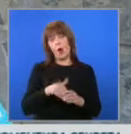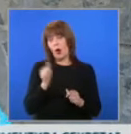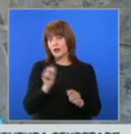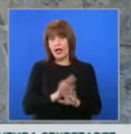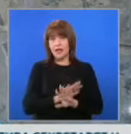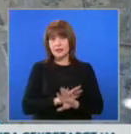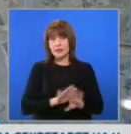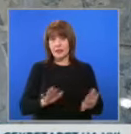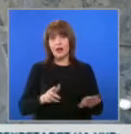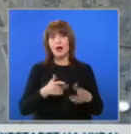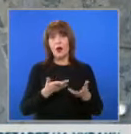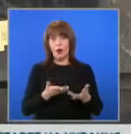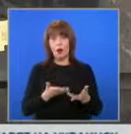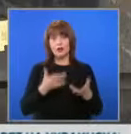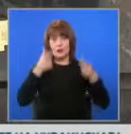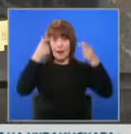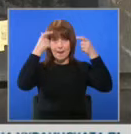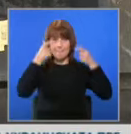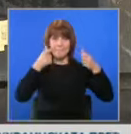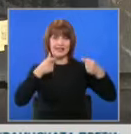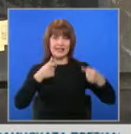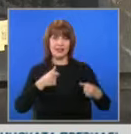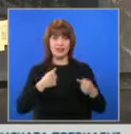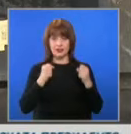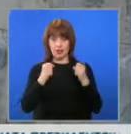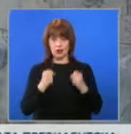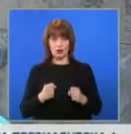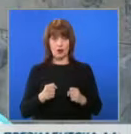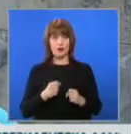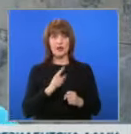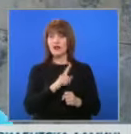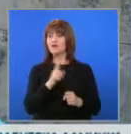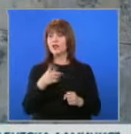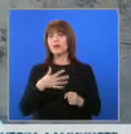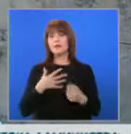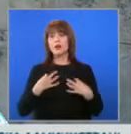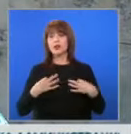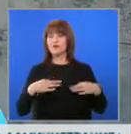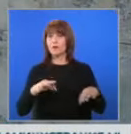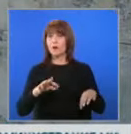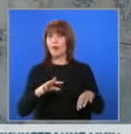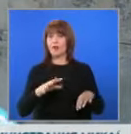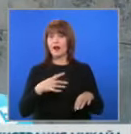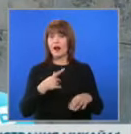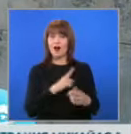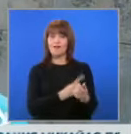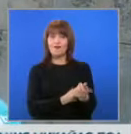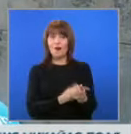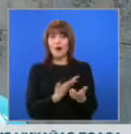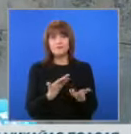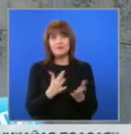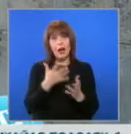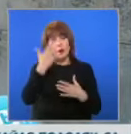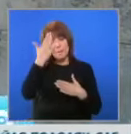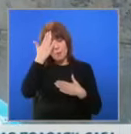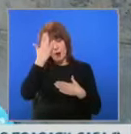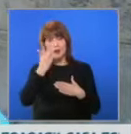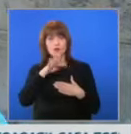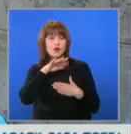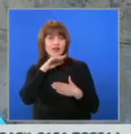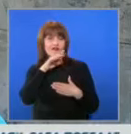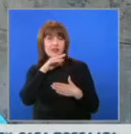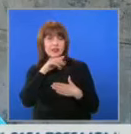от избора за патриаршеския престол. Всеки има свободна воля, някой поради възраст, други поради заболяване, все пак има воля. И това е окончателно,